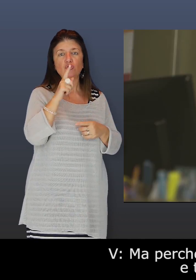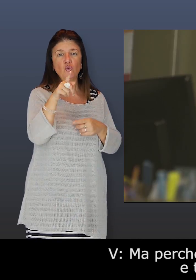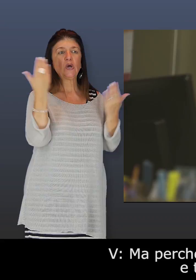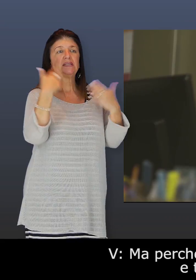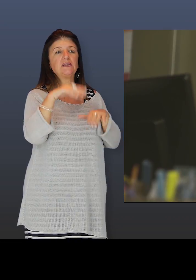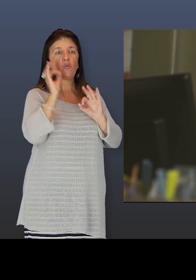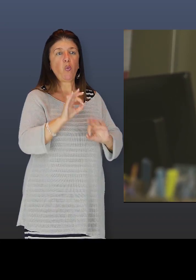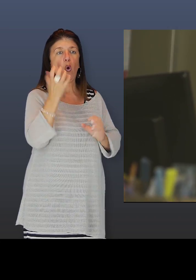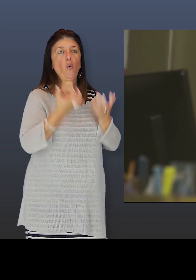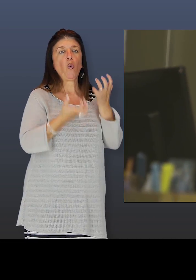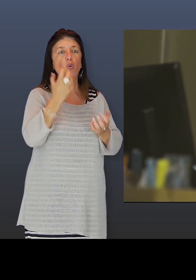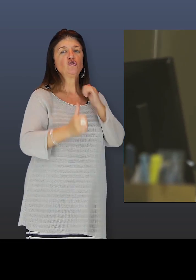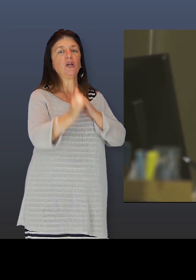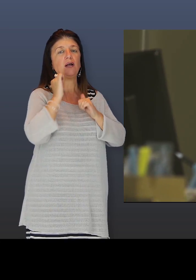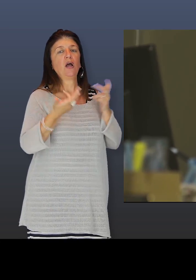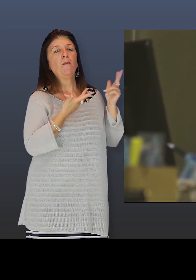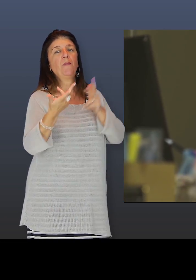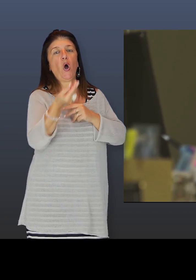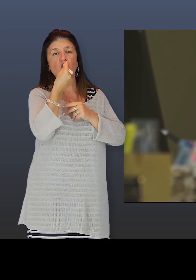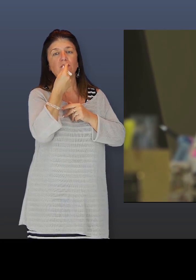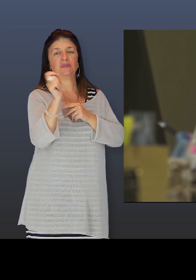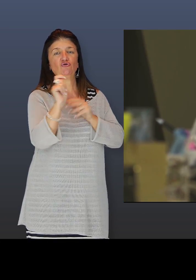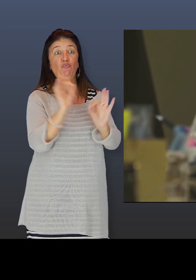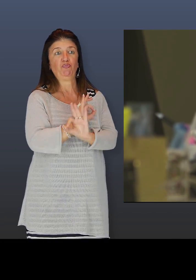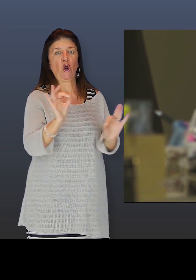porti per pranzo? Sì, ancora.